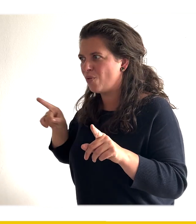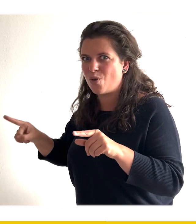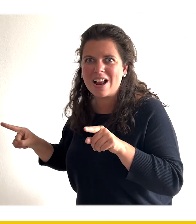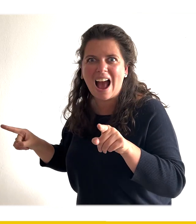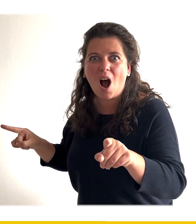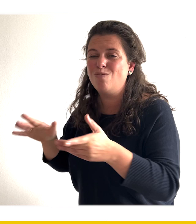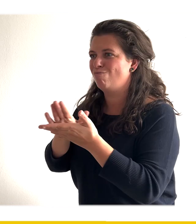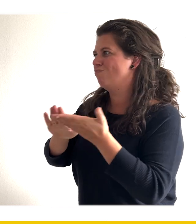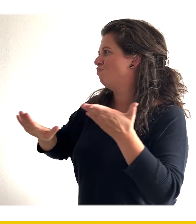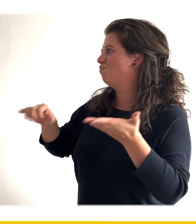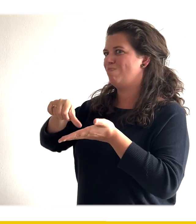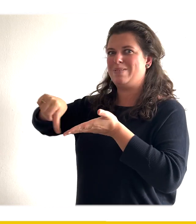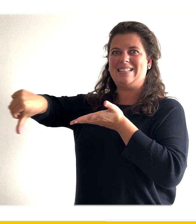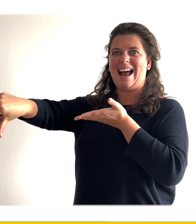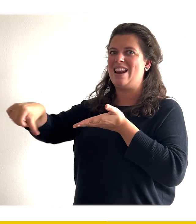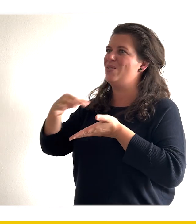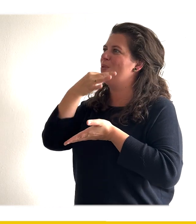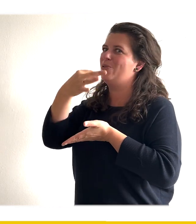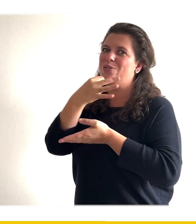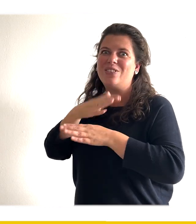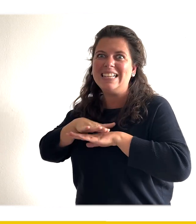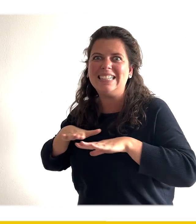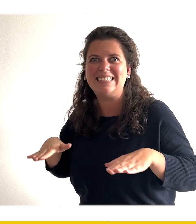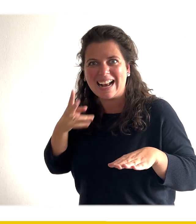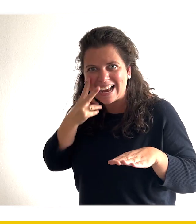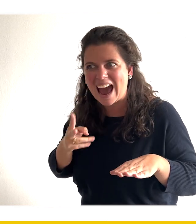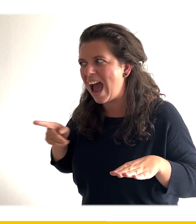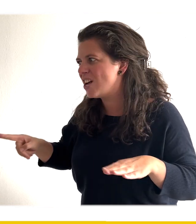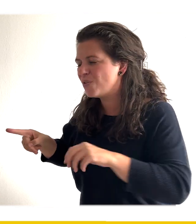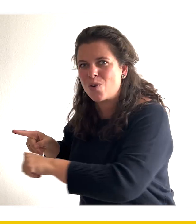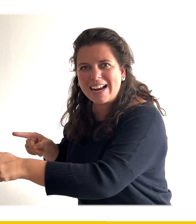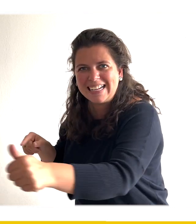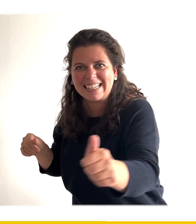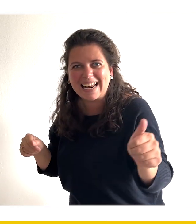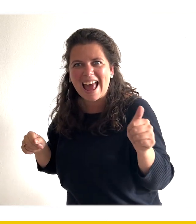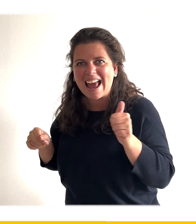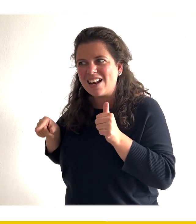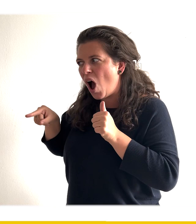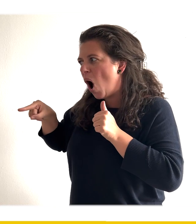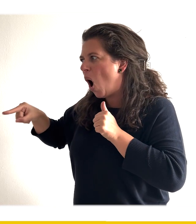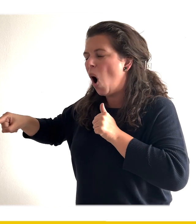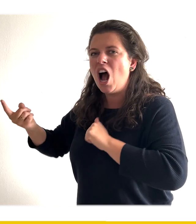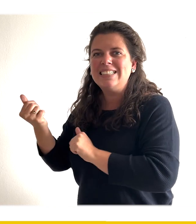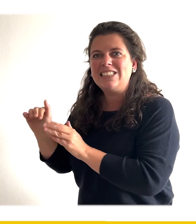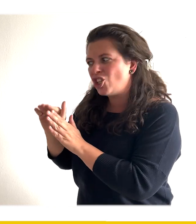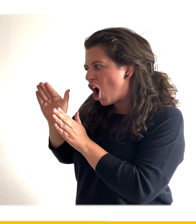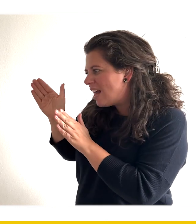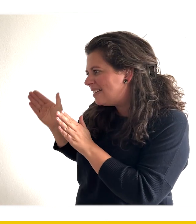te betalen, is hier voor iedereen een schatkist